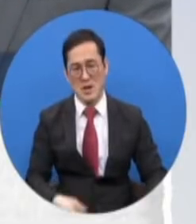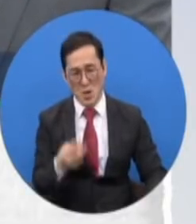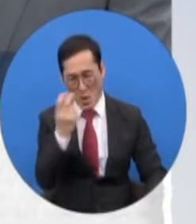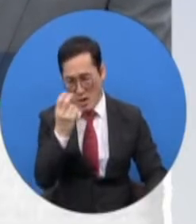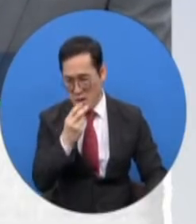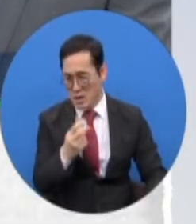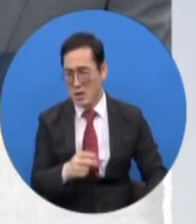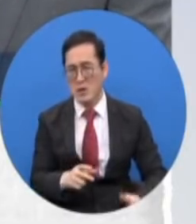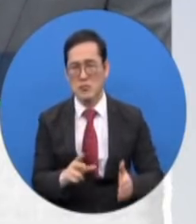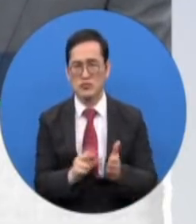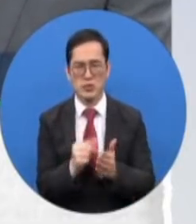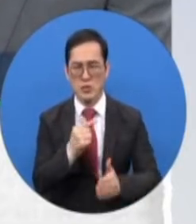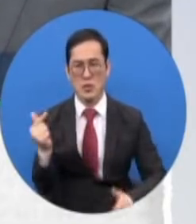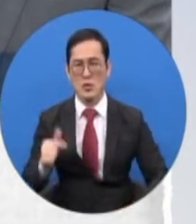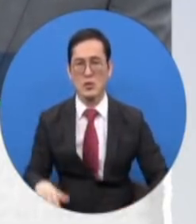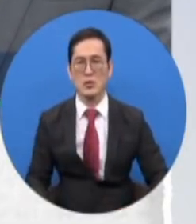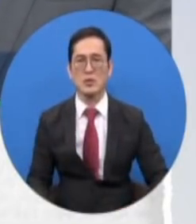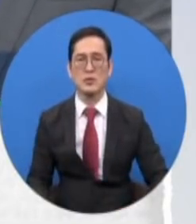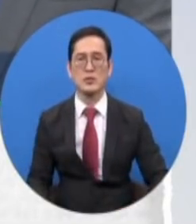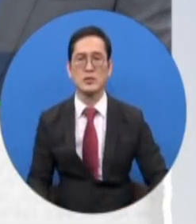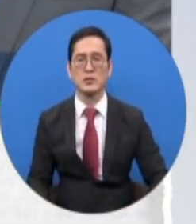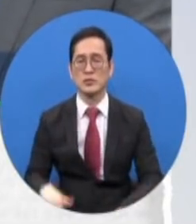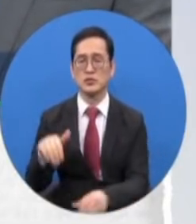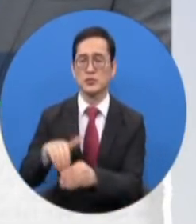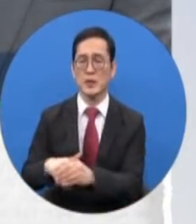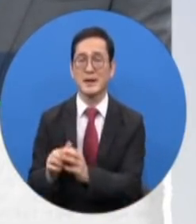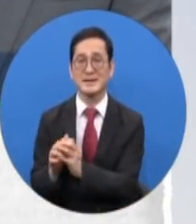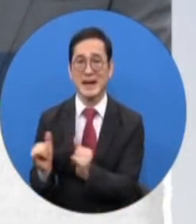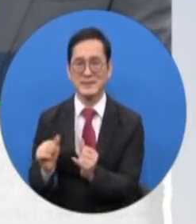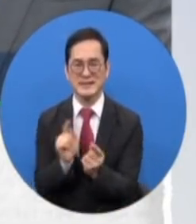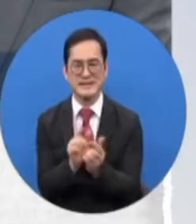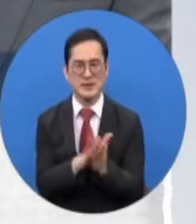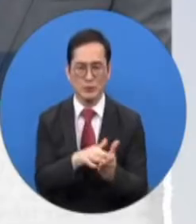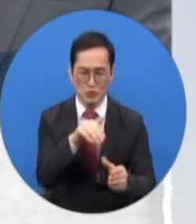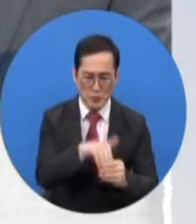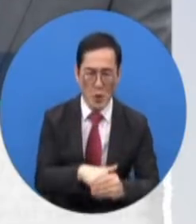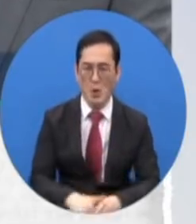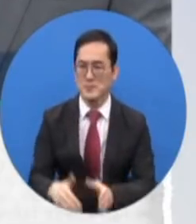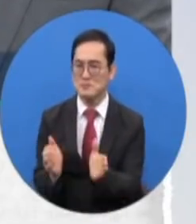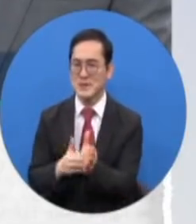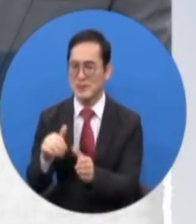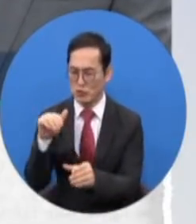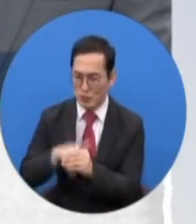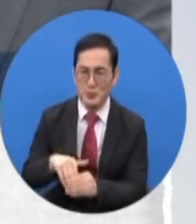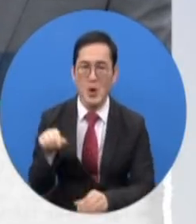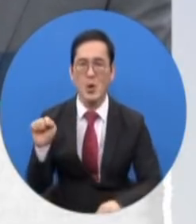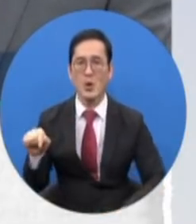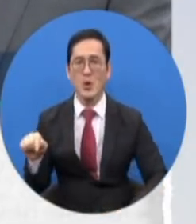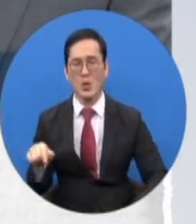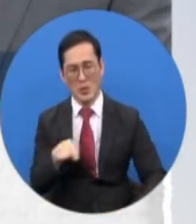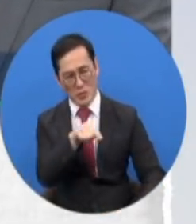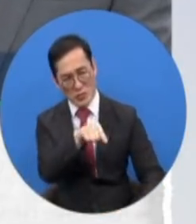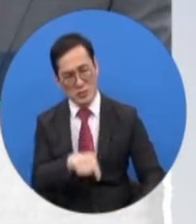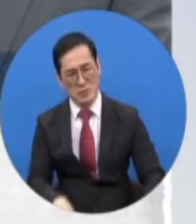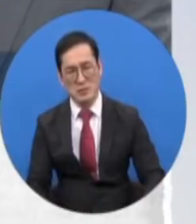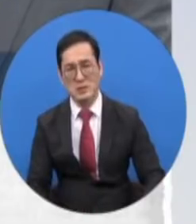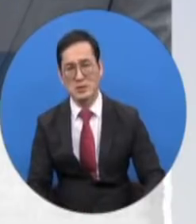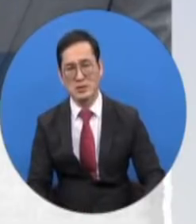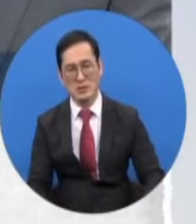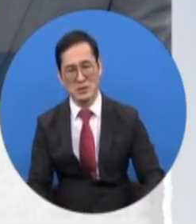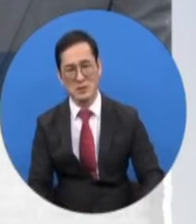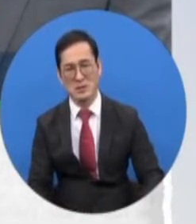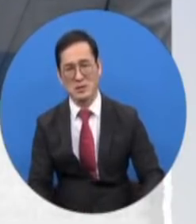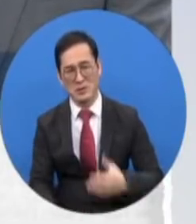이루어졌고 사실상 유권자들한테도 직접 투표와 비밀 투표에 대한 오해를 살 수 있었던 그 관리 책임은